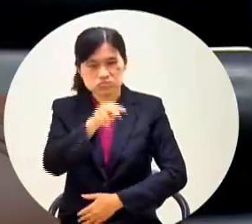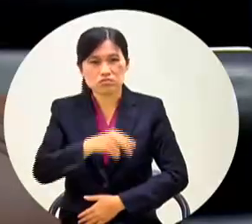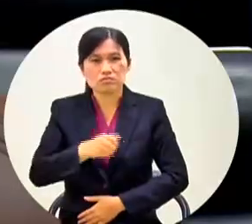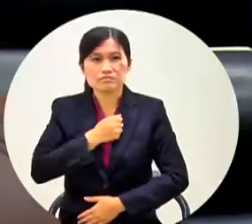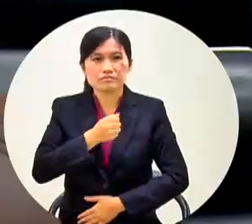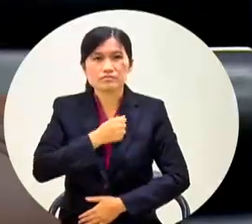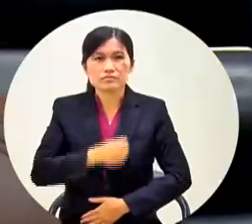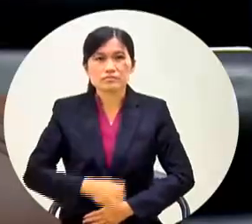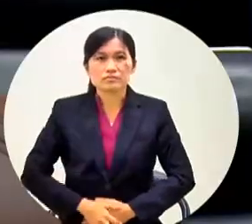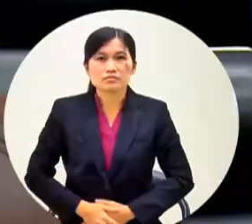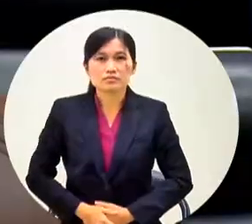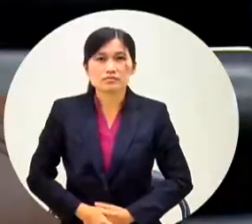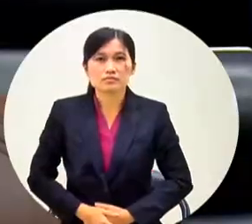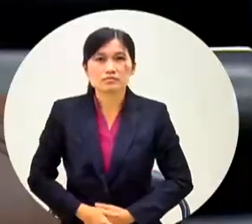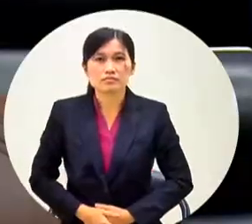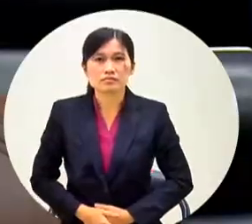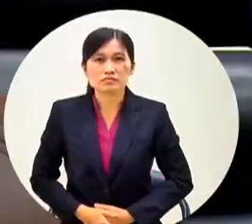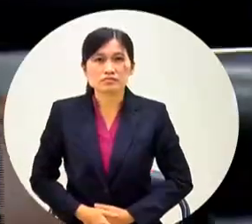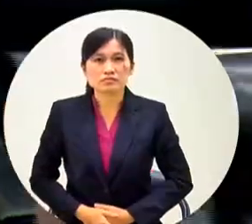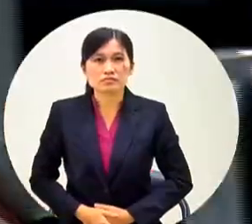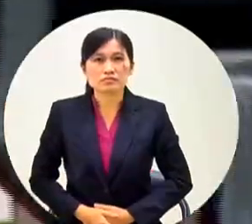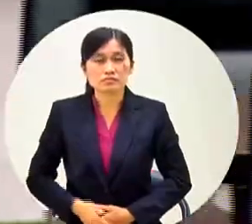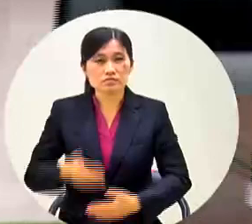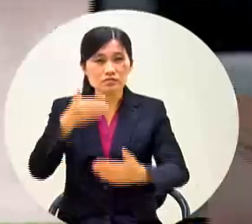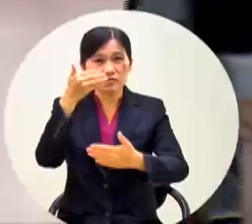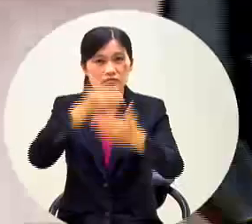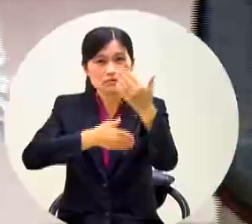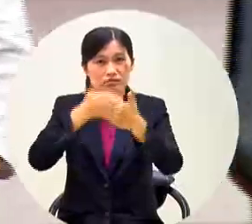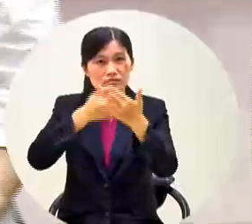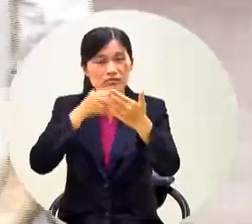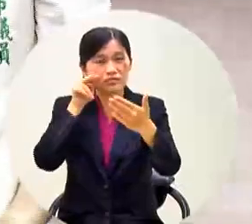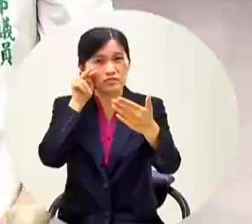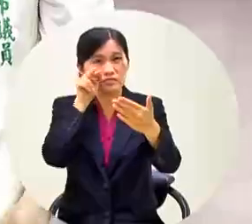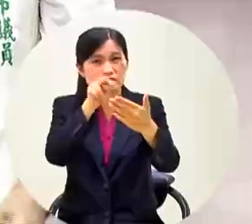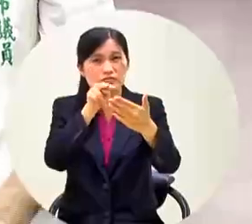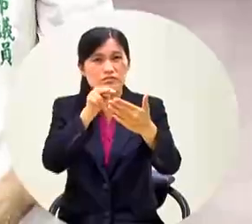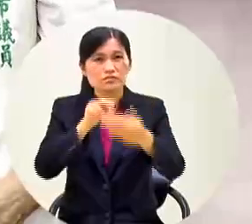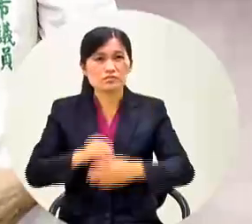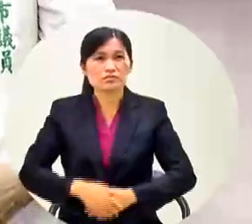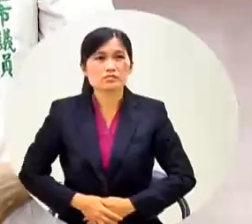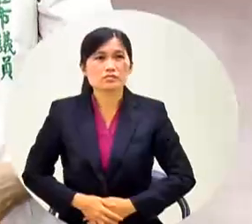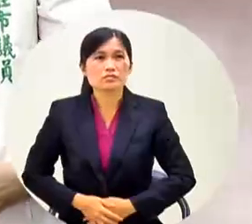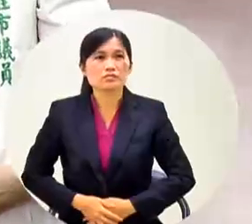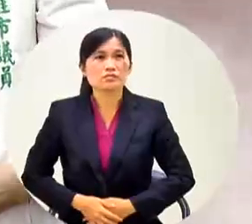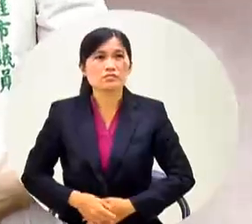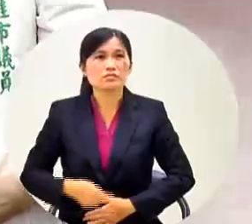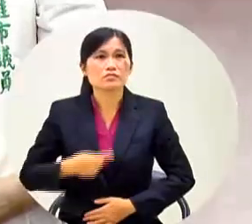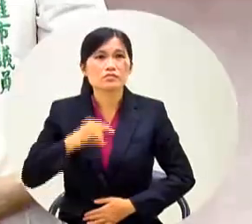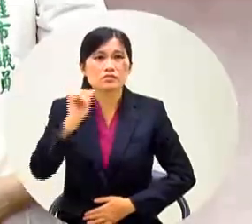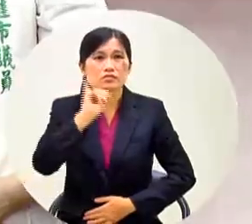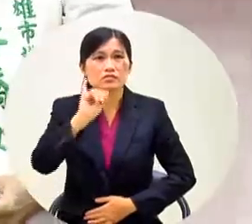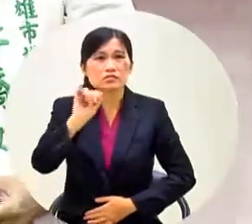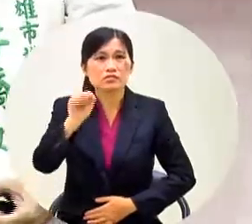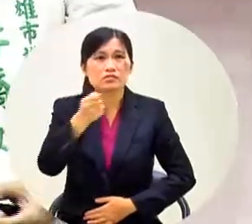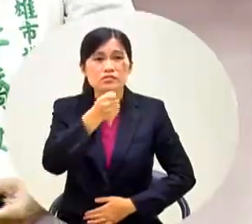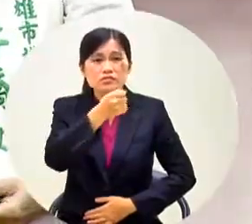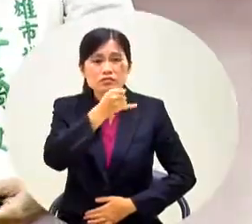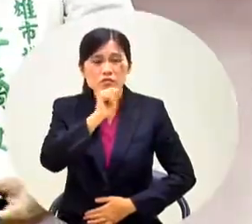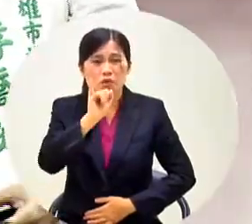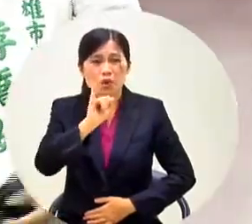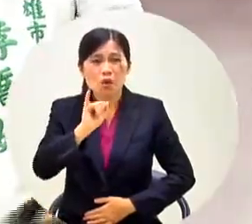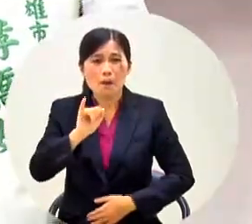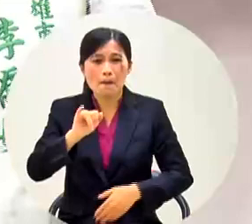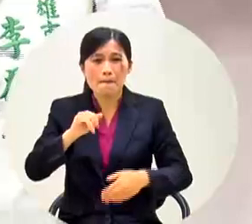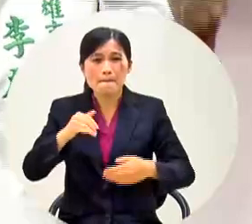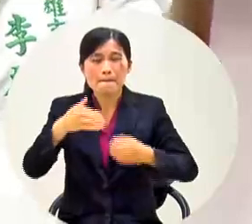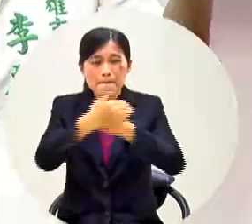从画面我们也可以看到，在我们女性议员在互助主席台的时候，是有男性议